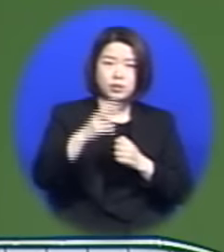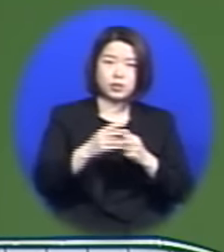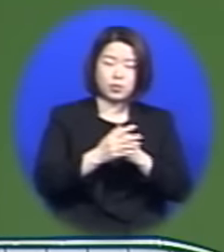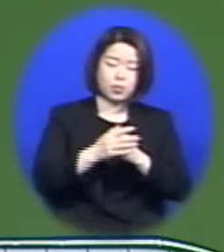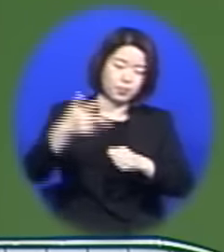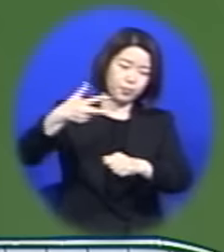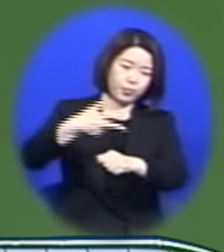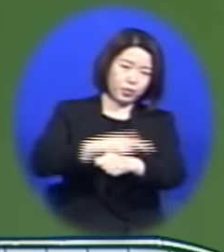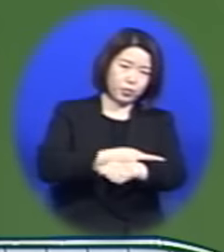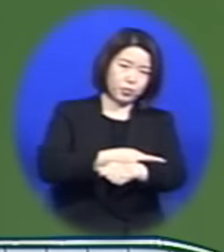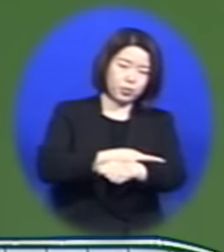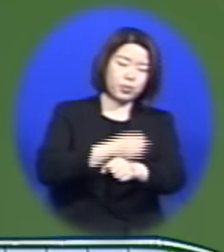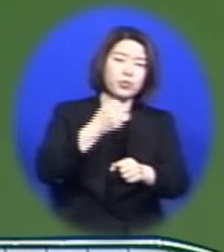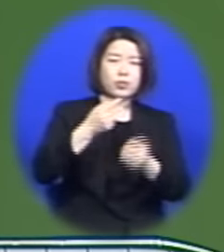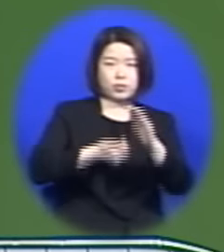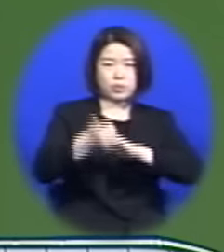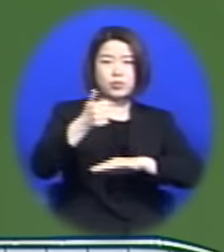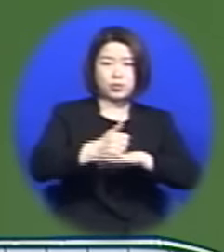링거 주사를